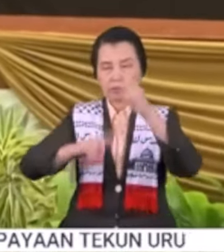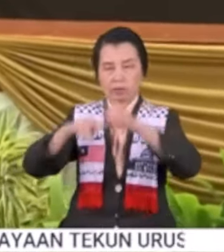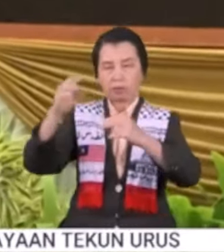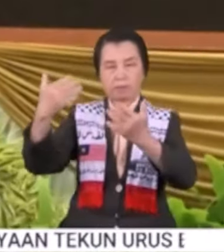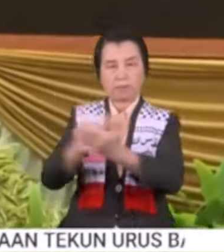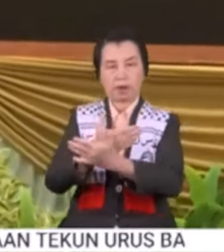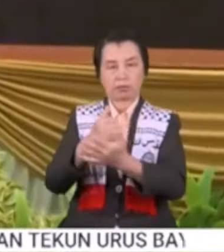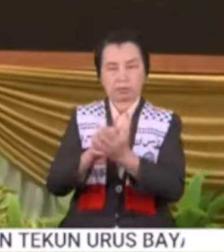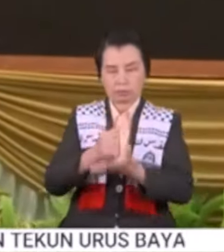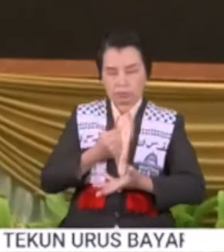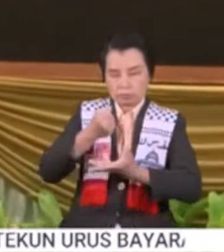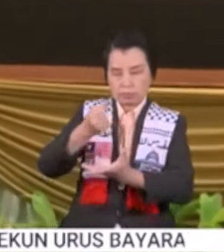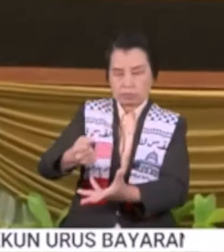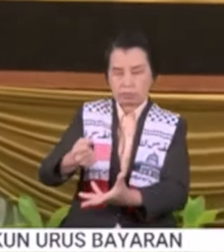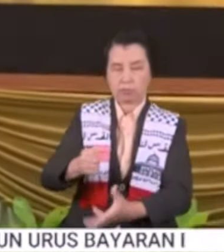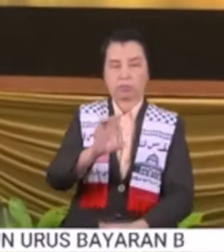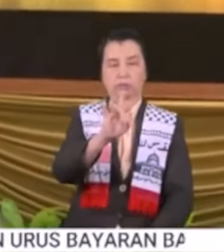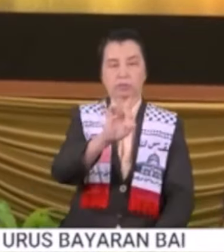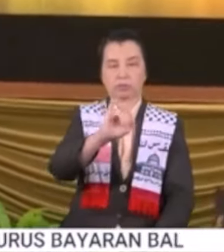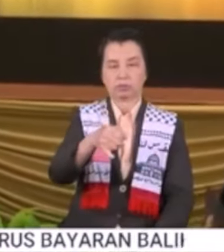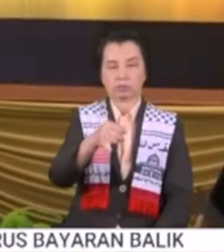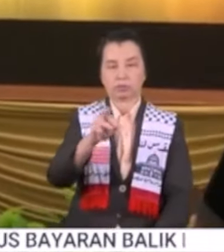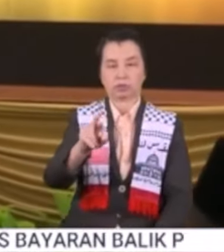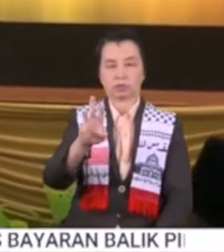baru dengan peruntukan R8